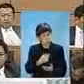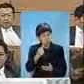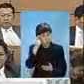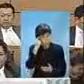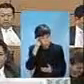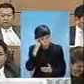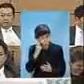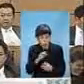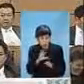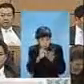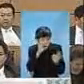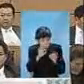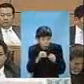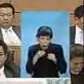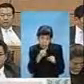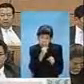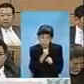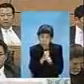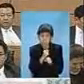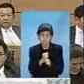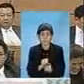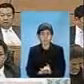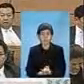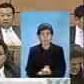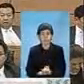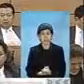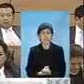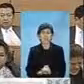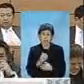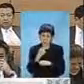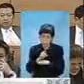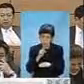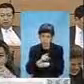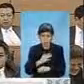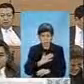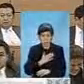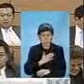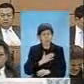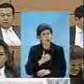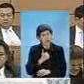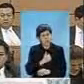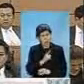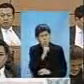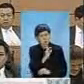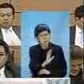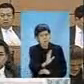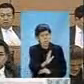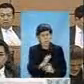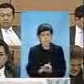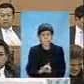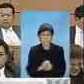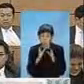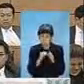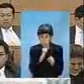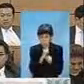ราบแล้วยังสรรหามาให้ทำหน้าที่ท่านประธานครับผมไม่ได้ปฏิเสธหรือรังเกียจรังงอนคน